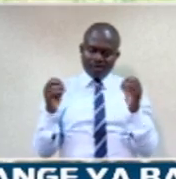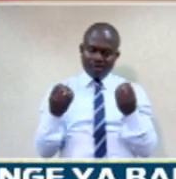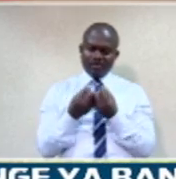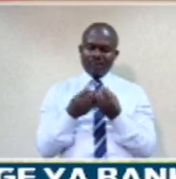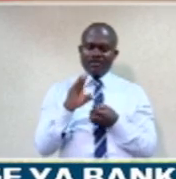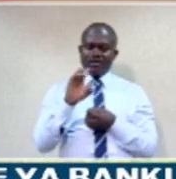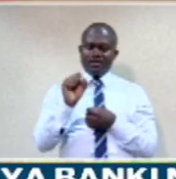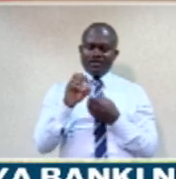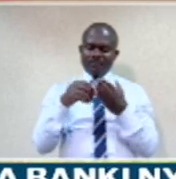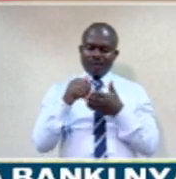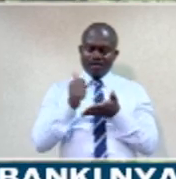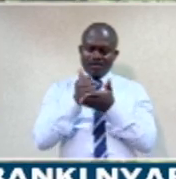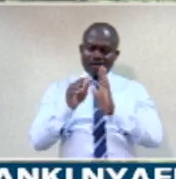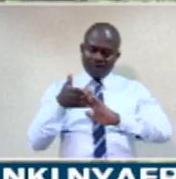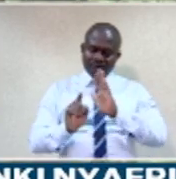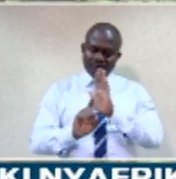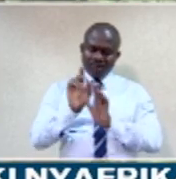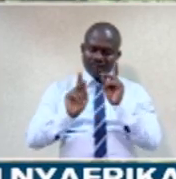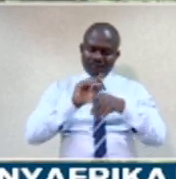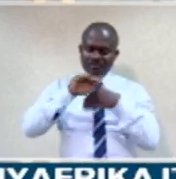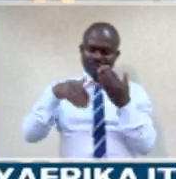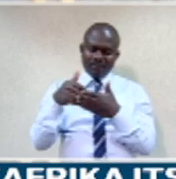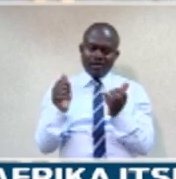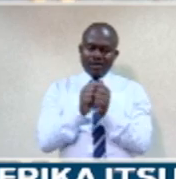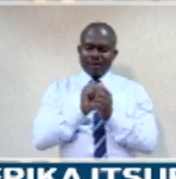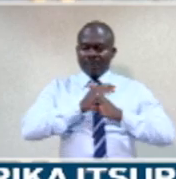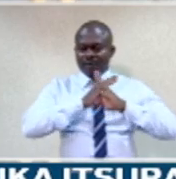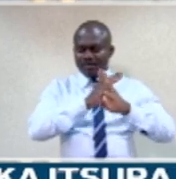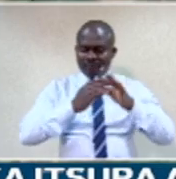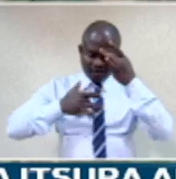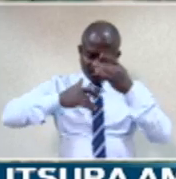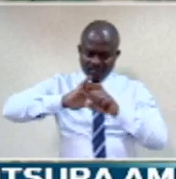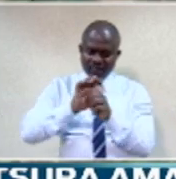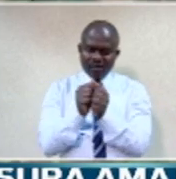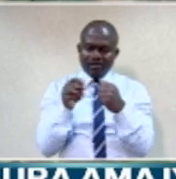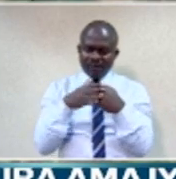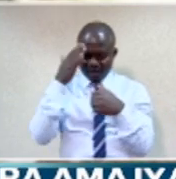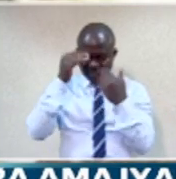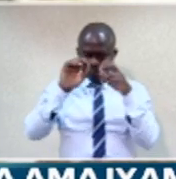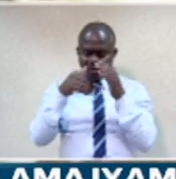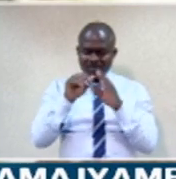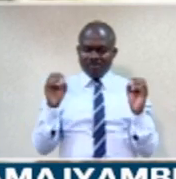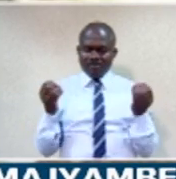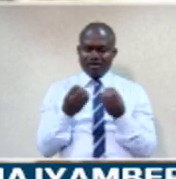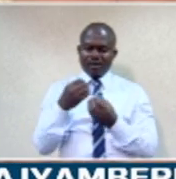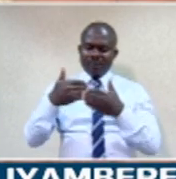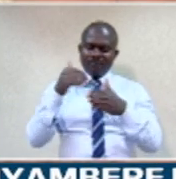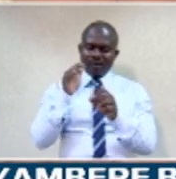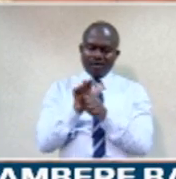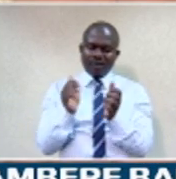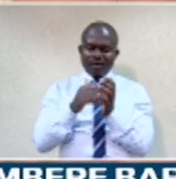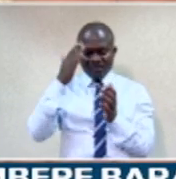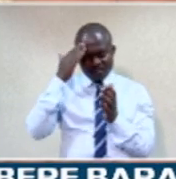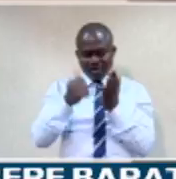sosiyete sivile byafasha kwihutisha iterambere ry'abaturage no kurwanya COVID-19 kuko iyi miryango yegera abaturage cyane kandi